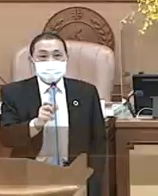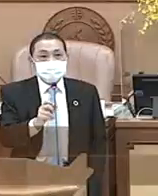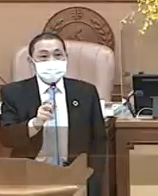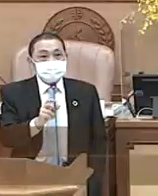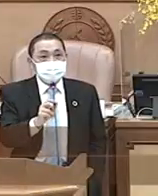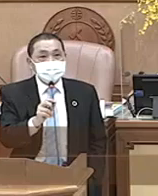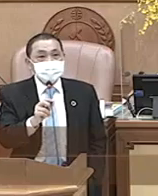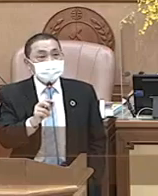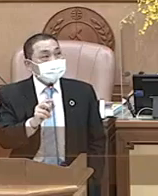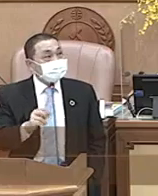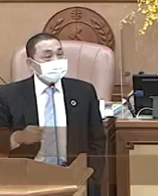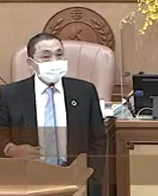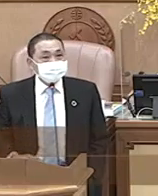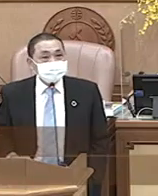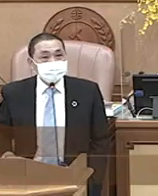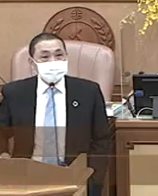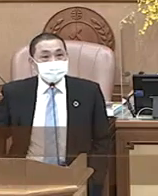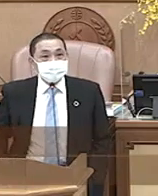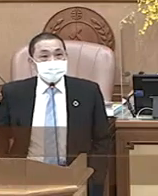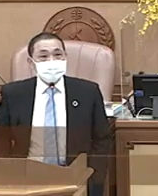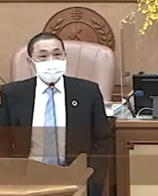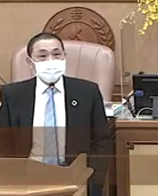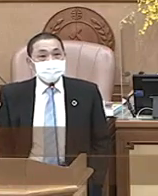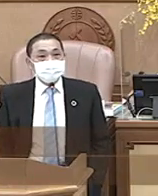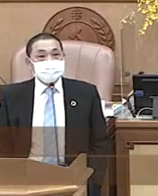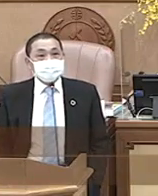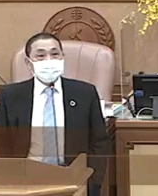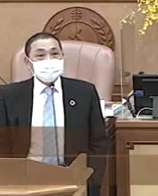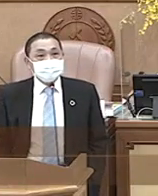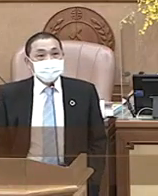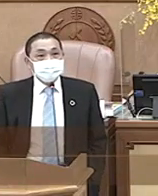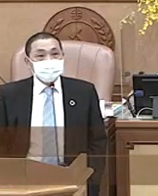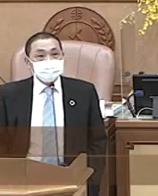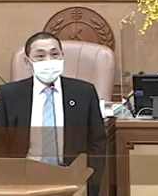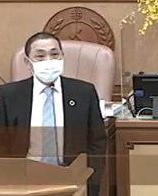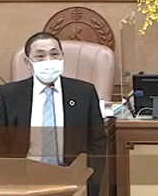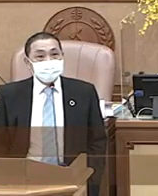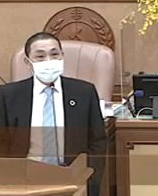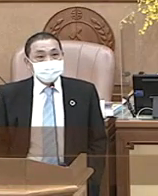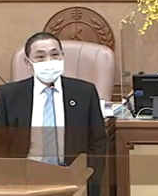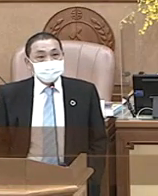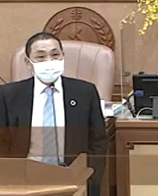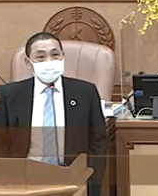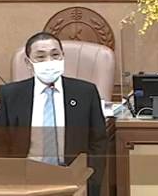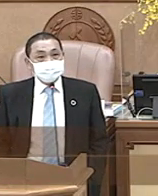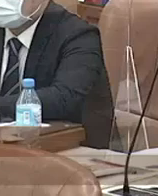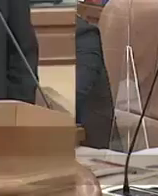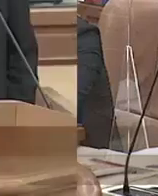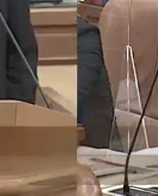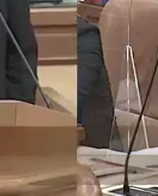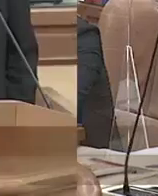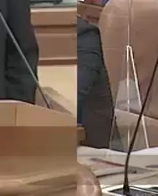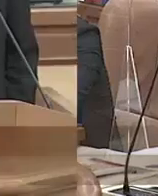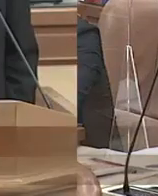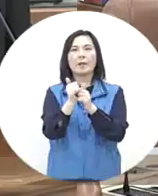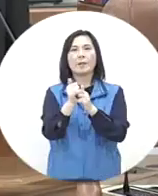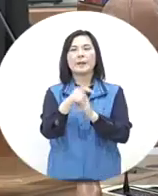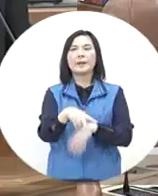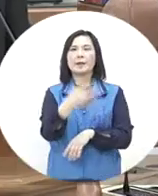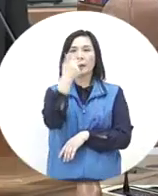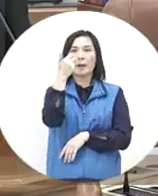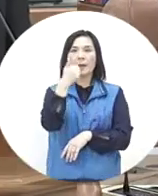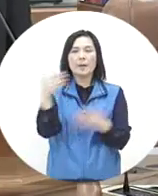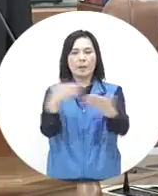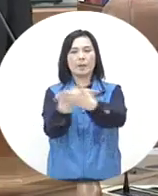那个市长， 哎，你好。 那其实推动这个大众捷运哈，主要就是说希望让民众有一个便捷的交通，然后减少这